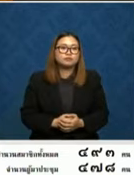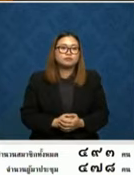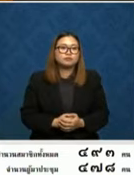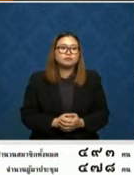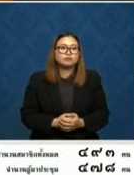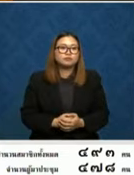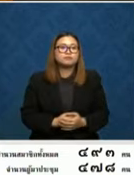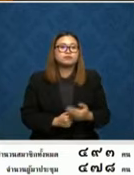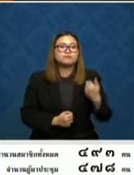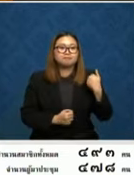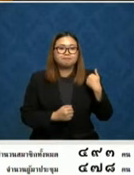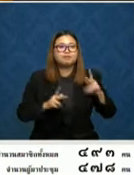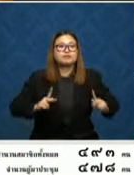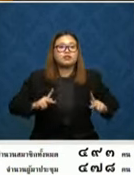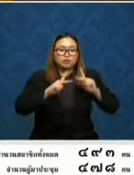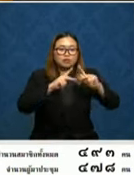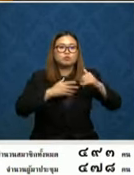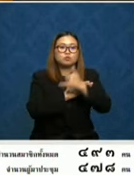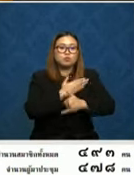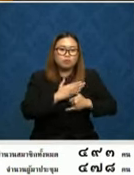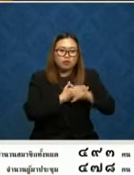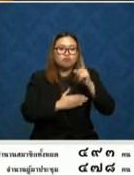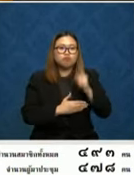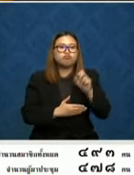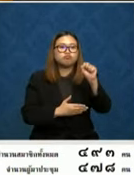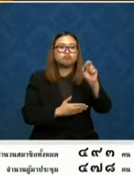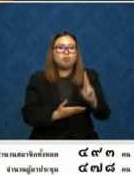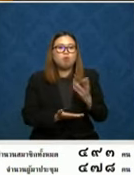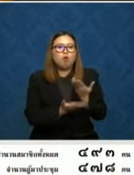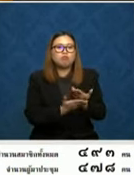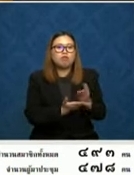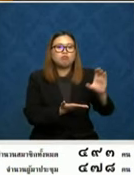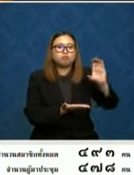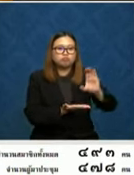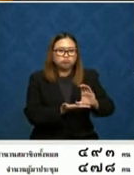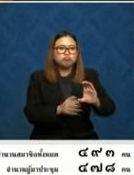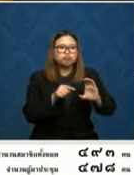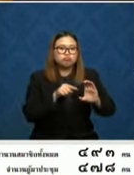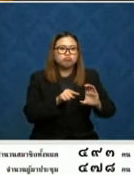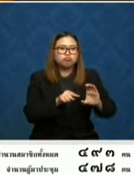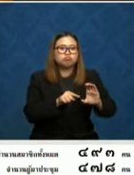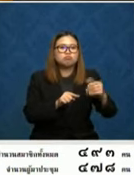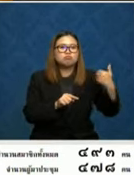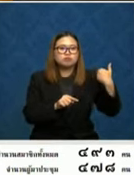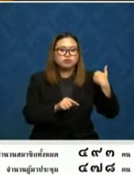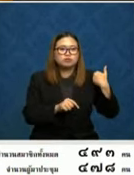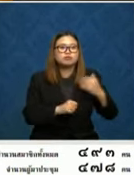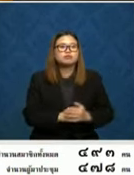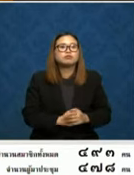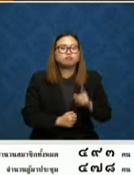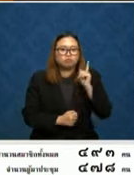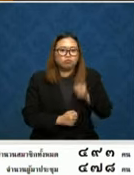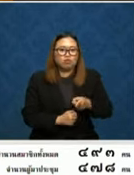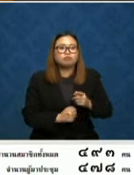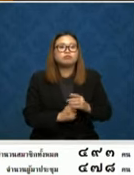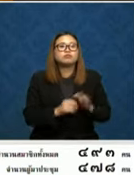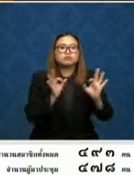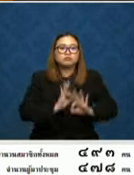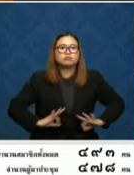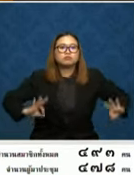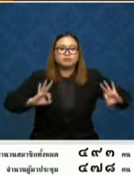ที่อยู่ในกระทรวงการต่างประเทศเช่นเดียวกันเพื่อให้ล้อกันไปและสามารถทำงานบูรณาการร่วมกันได้ก็จึงเป็นงบประมาณที่มีความจ